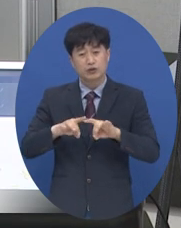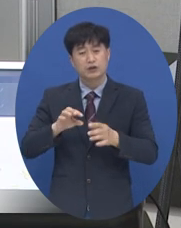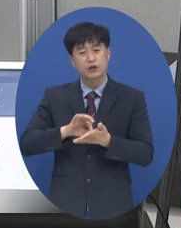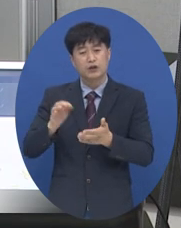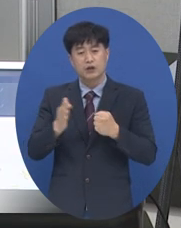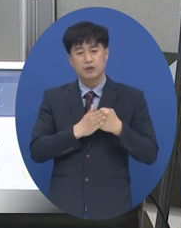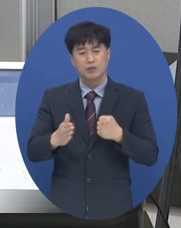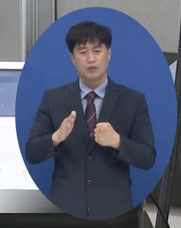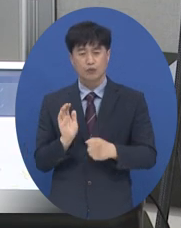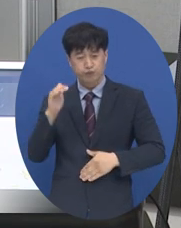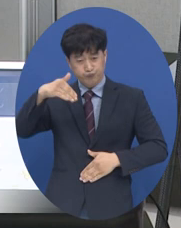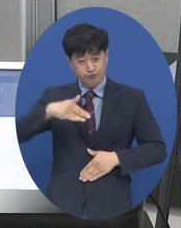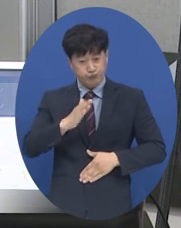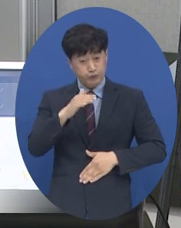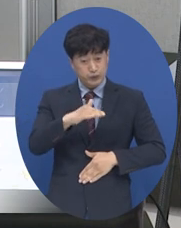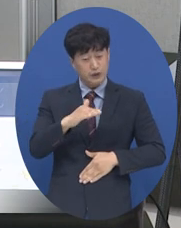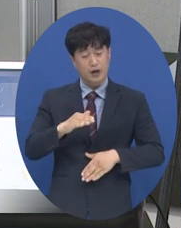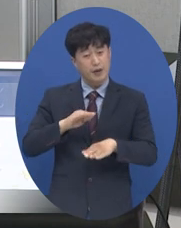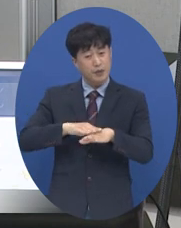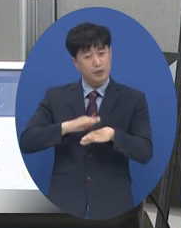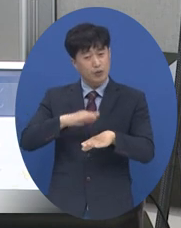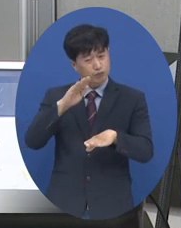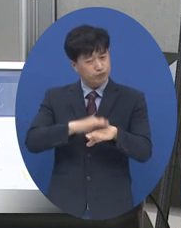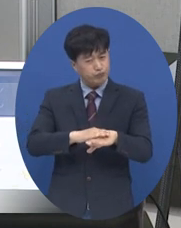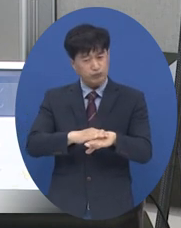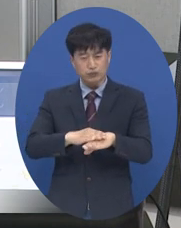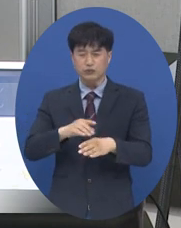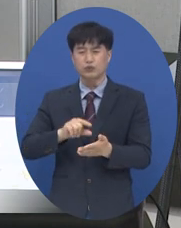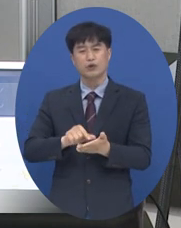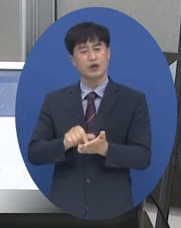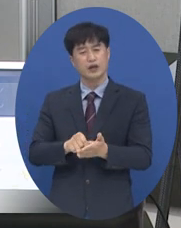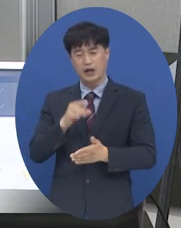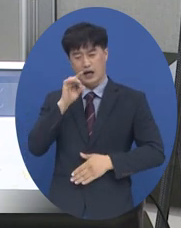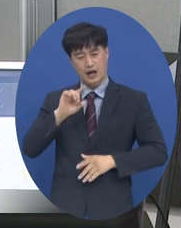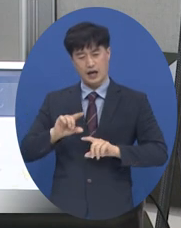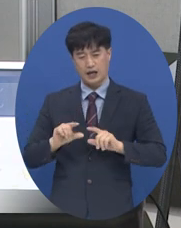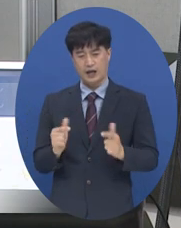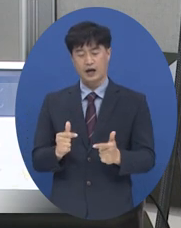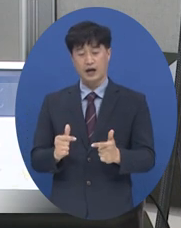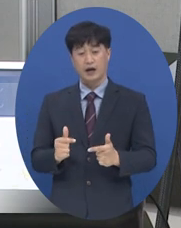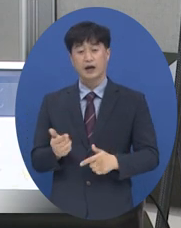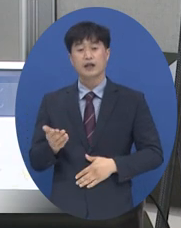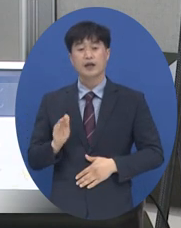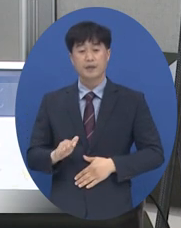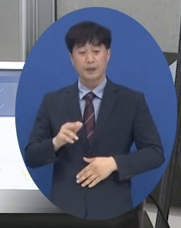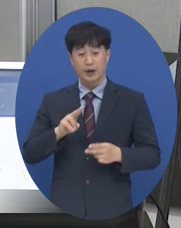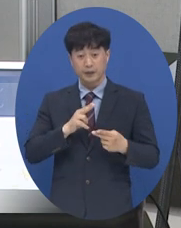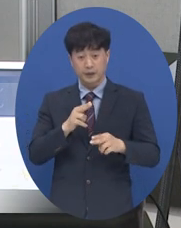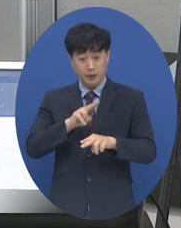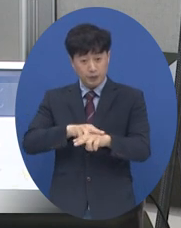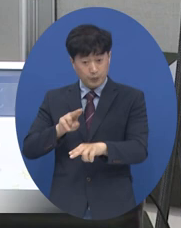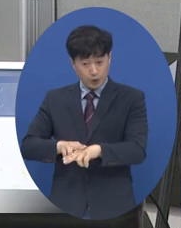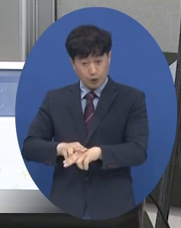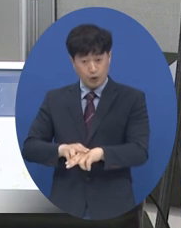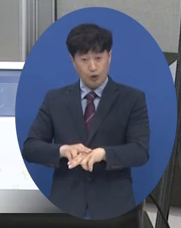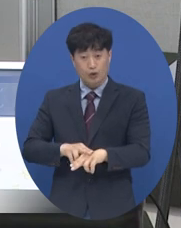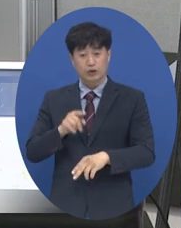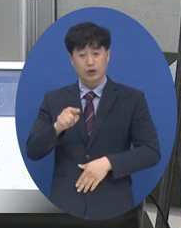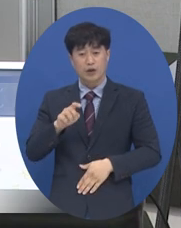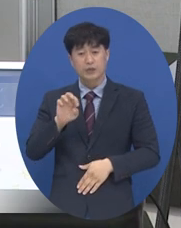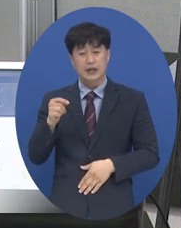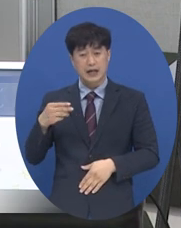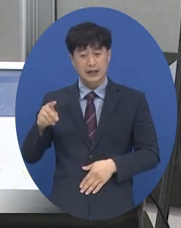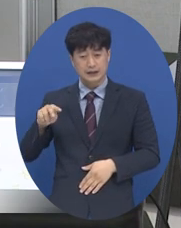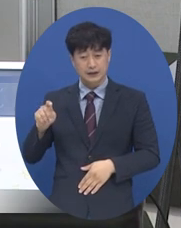사용하기 때문에 이 굴곡진 인체 피부에 적용하는 거는 적절하지 않았습니다. 반창고처럼 피부에 붙이고 그